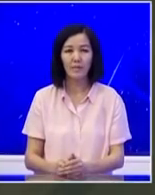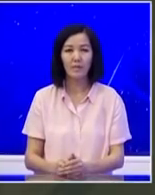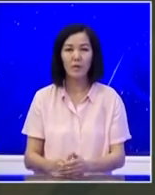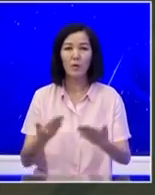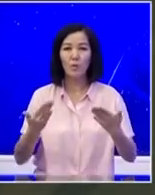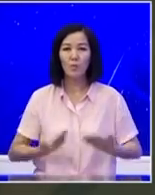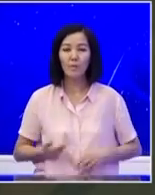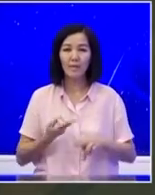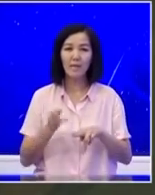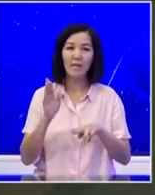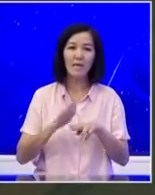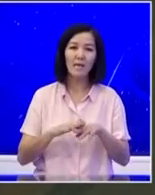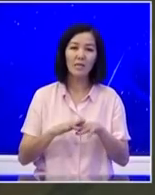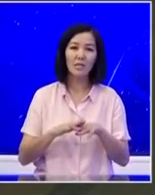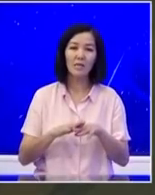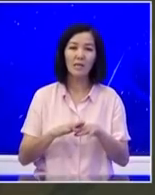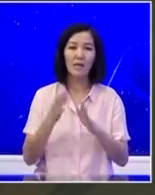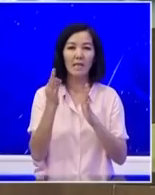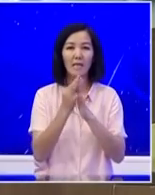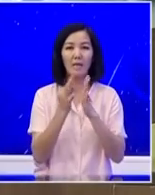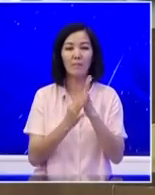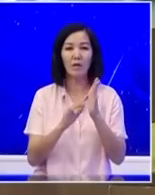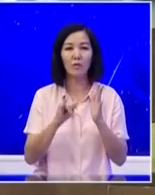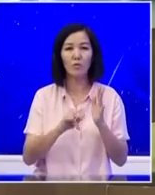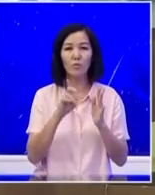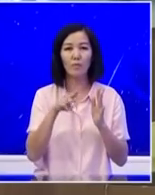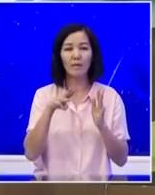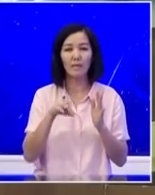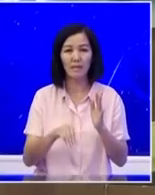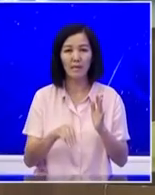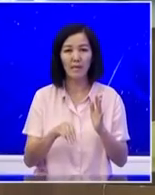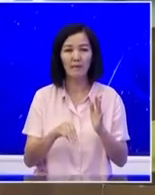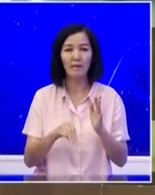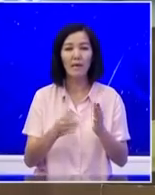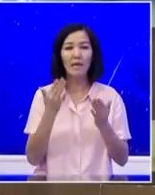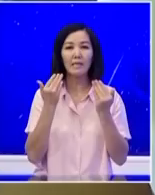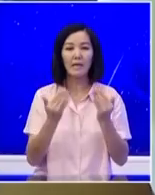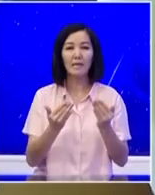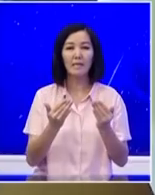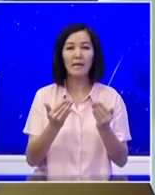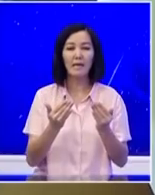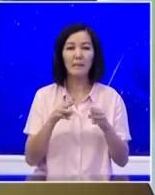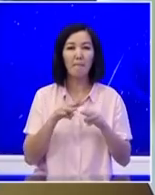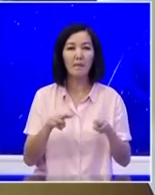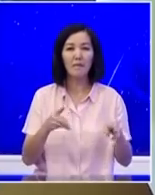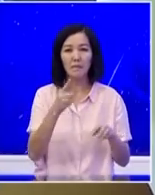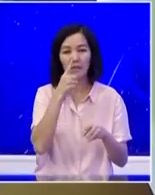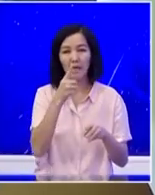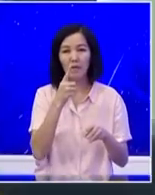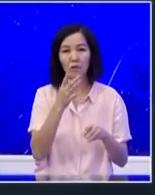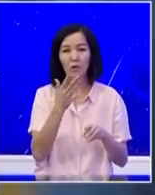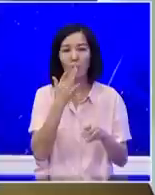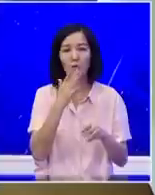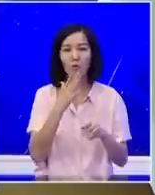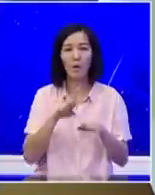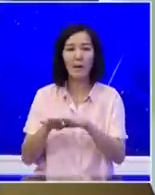Өмірдегі ең жеңіл емтихан ұбыты, ең бастысы алған беттерінен қайтпаңдар. Осылай деген министр таяуда ұлттық бірыңғай